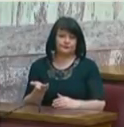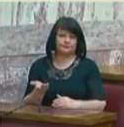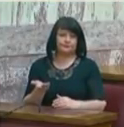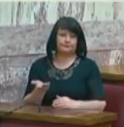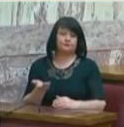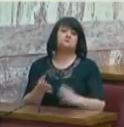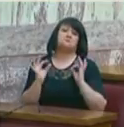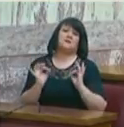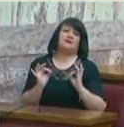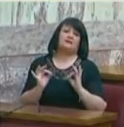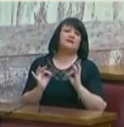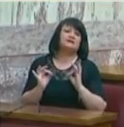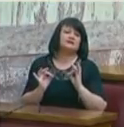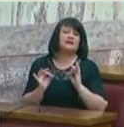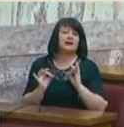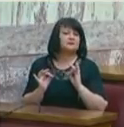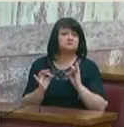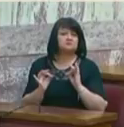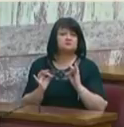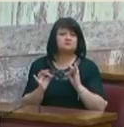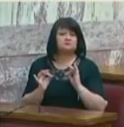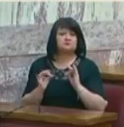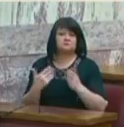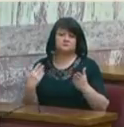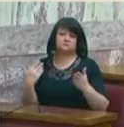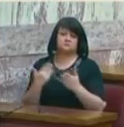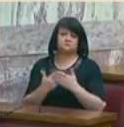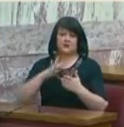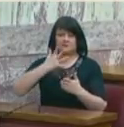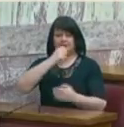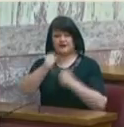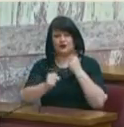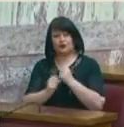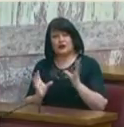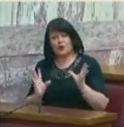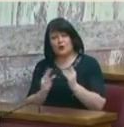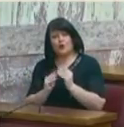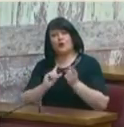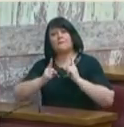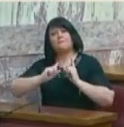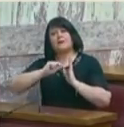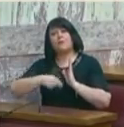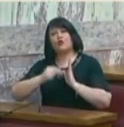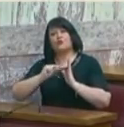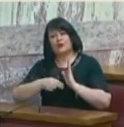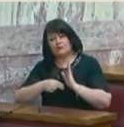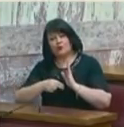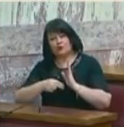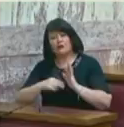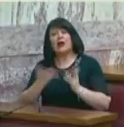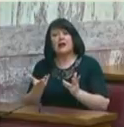Και βεβαίως έκλεινε τότε η πέμπτη χρονιά μνημονίων, αλλά τα δημοσιονομικά της